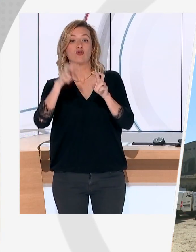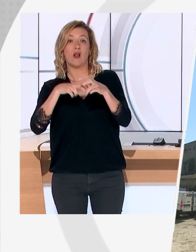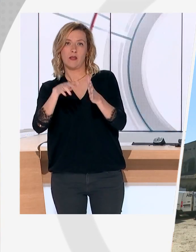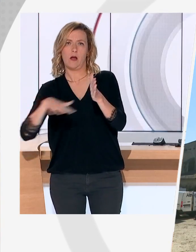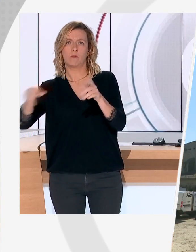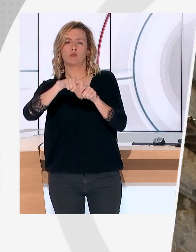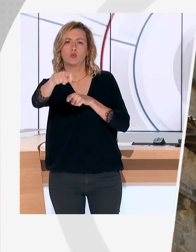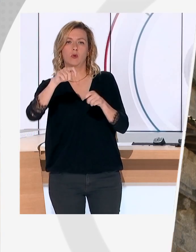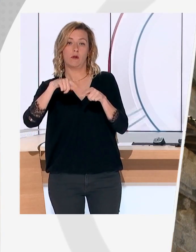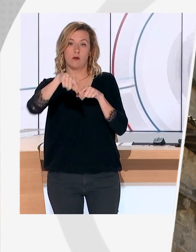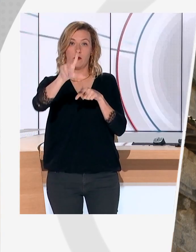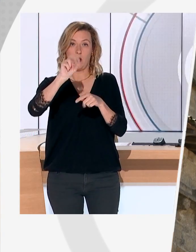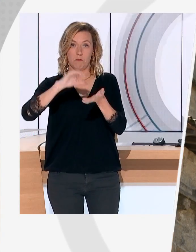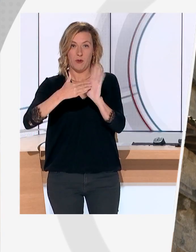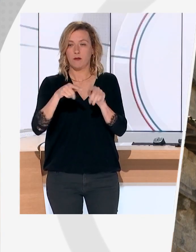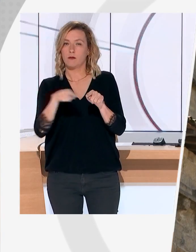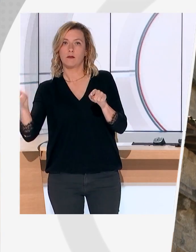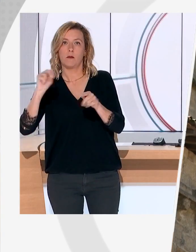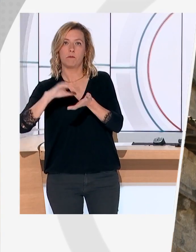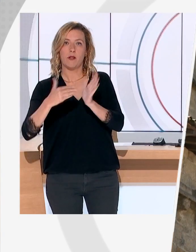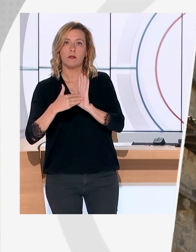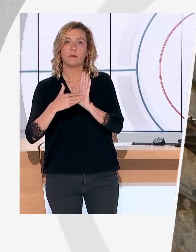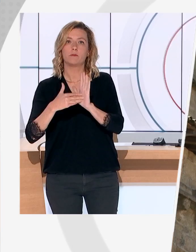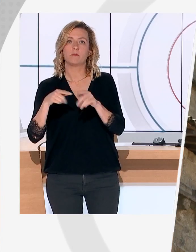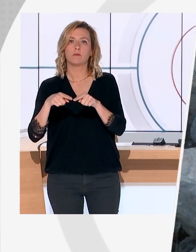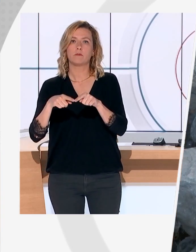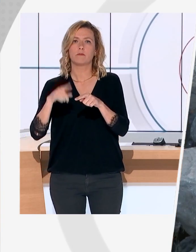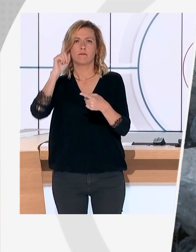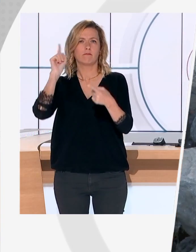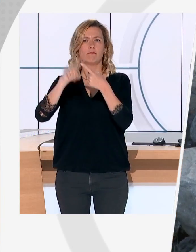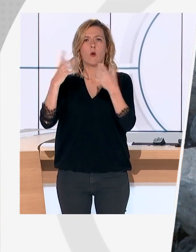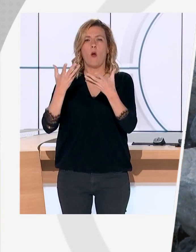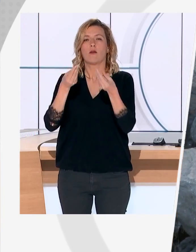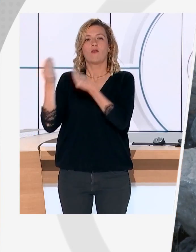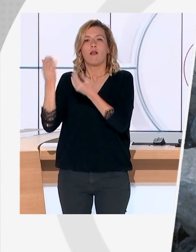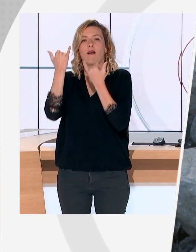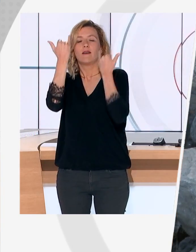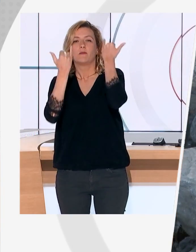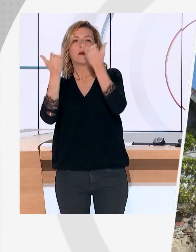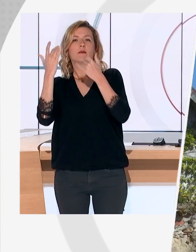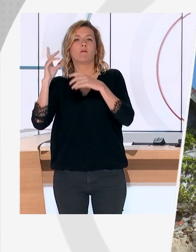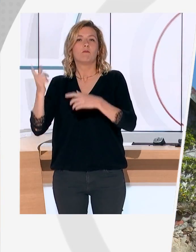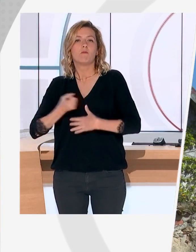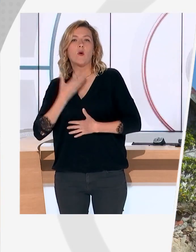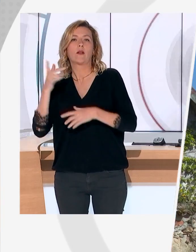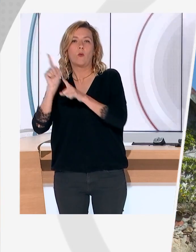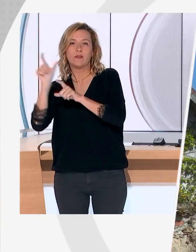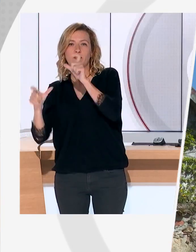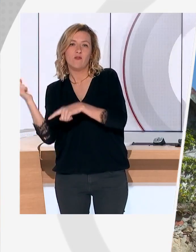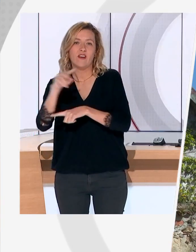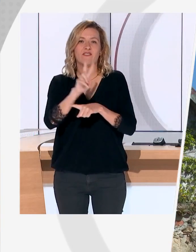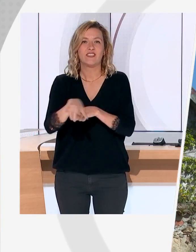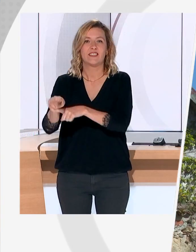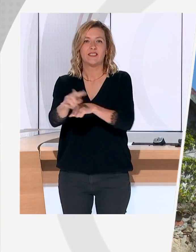de large, le terrain du cloître de la collégiale de Saint-Junien devrait devenir un lieu inspirant pour les poètes